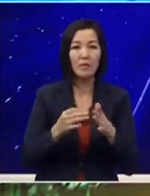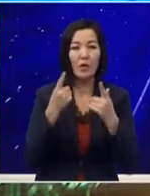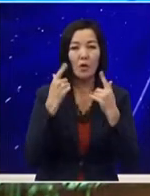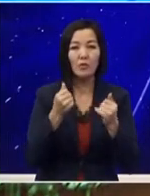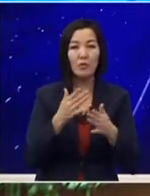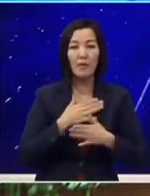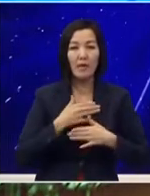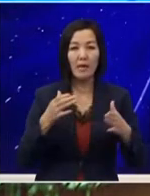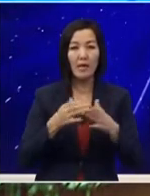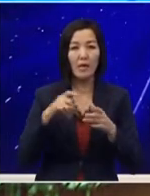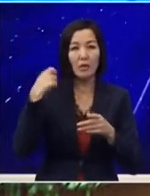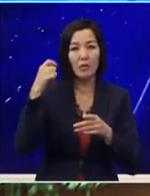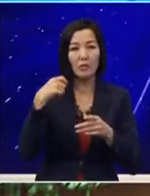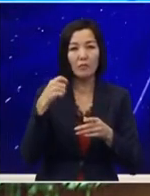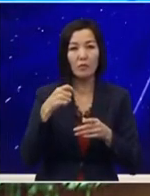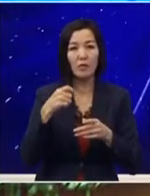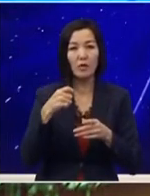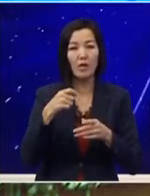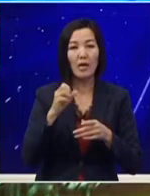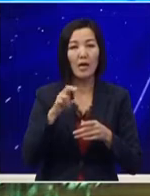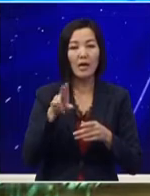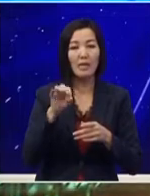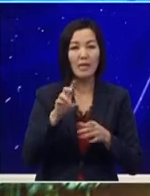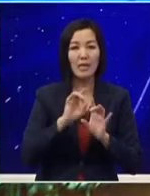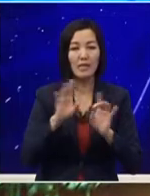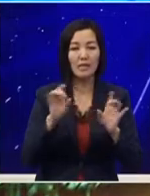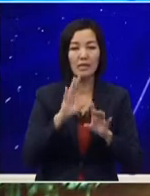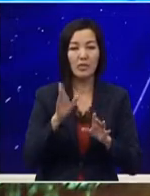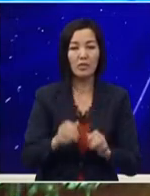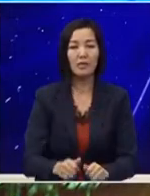области, узнала моя коллега из Южного бюро Адель Акжаркенова.